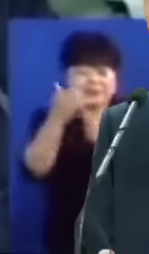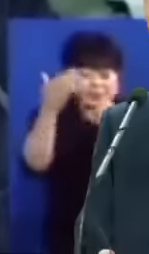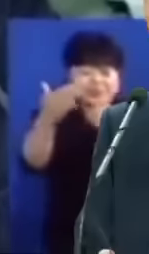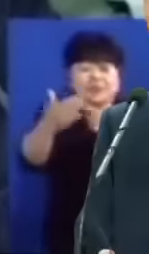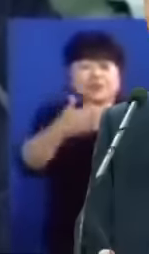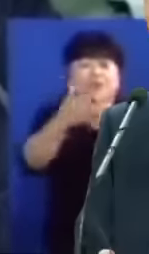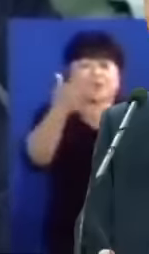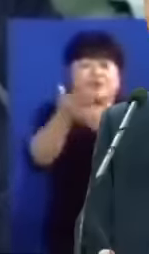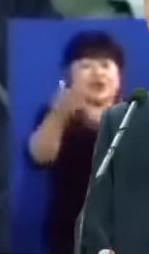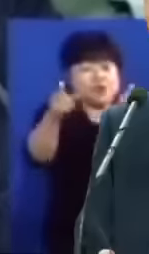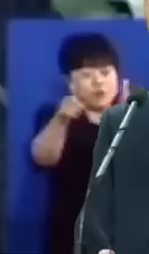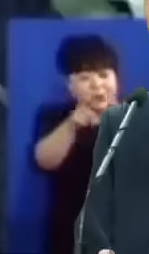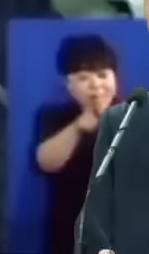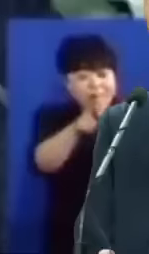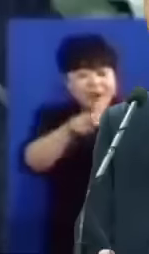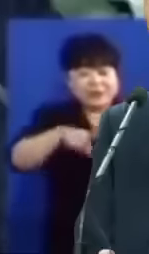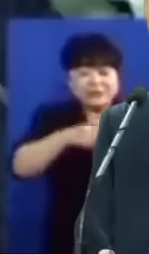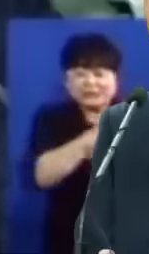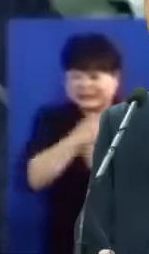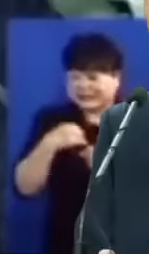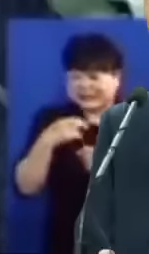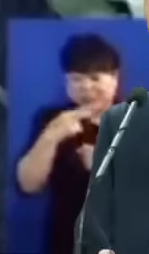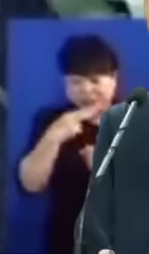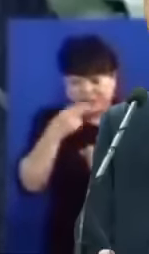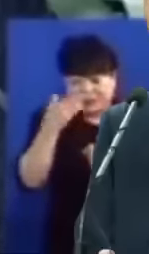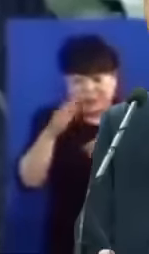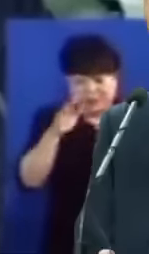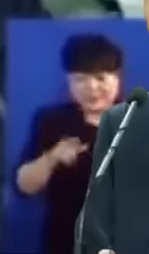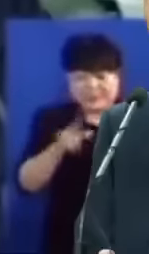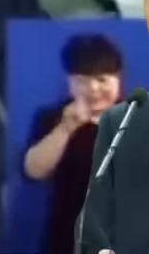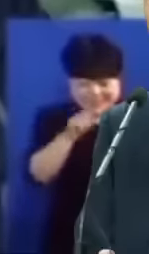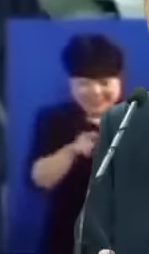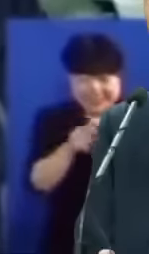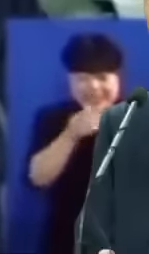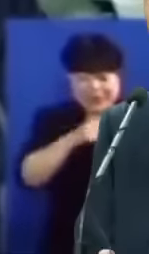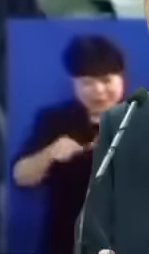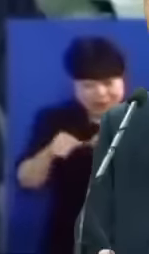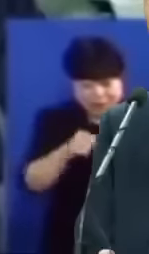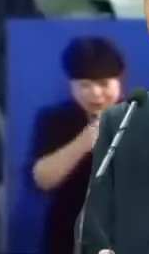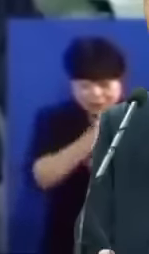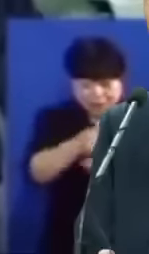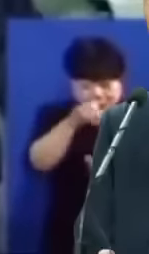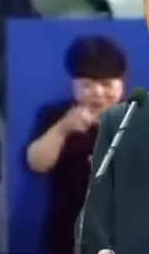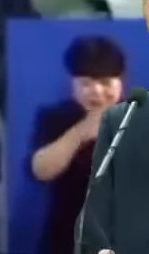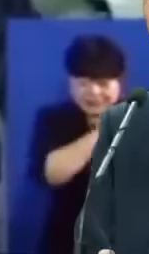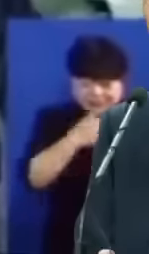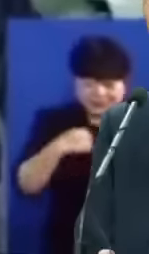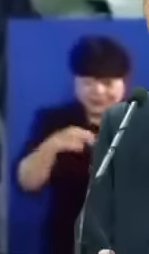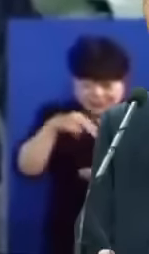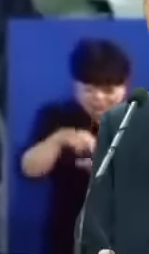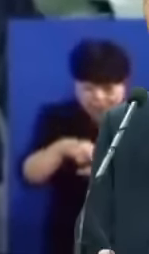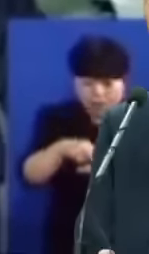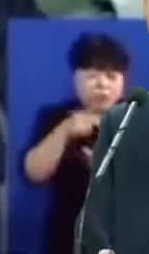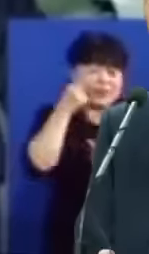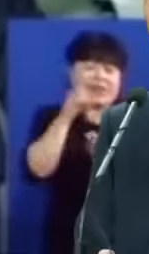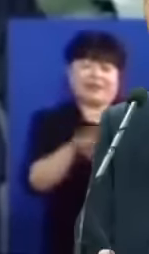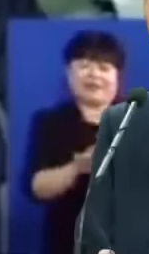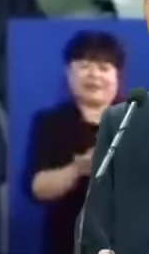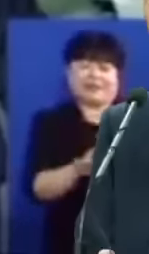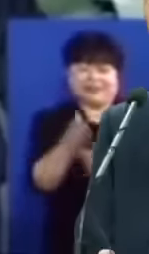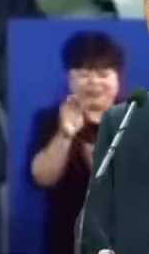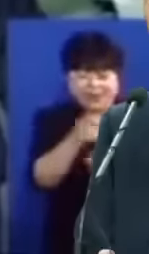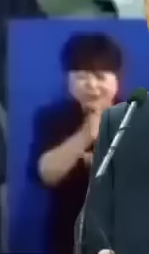주님께서 도와준다고 믿으면 자신이 없지요. 여러분 오늘 이 시간에 여러분의 행동으로 주님 앞에 자신 있게 설 사람 누가 있습니까?